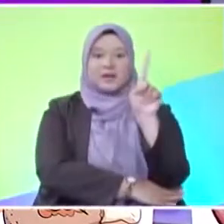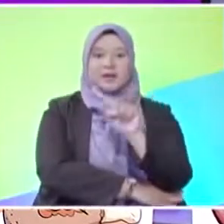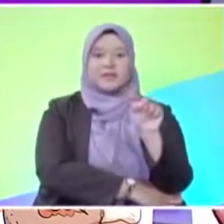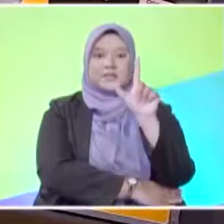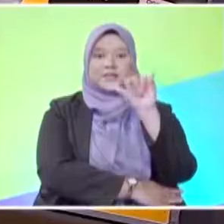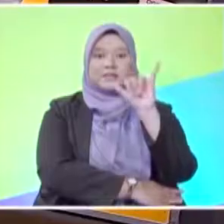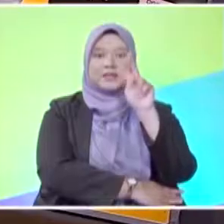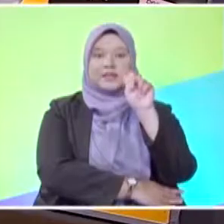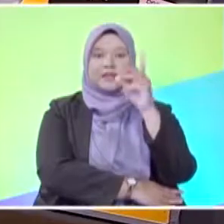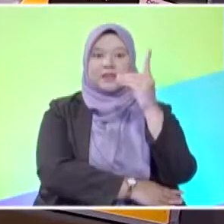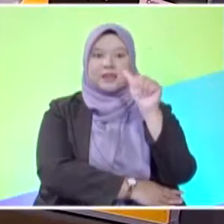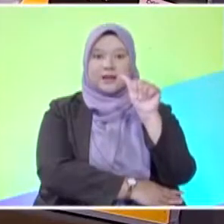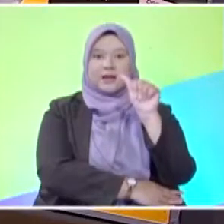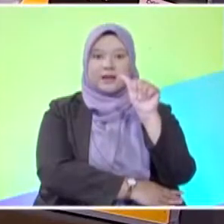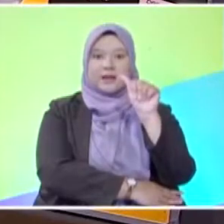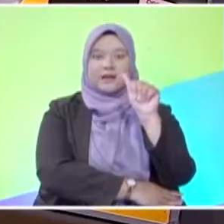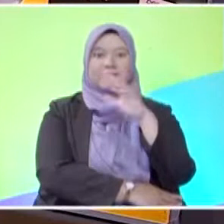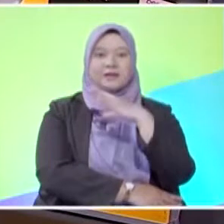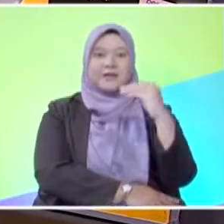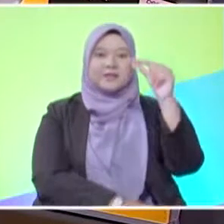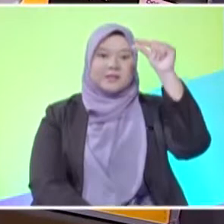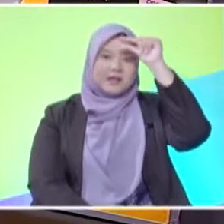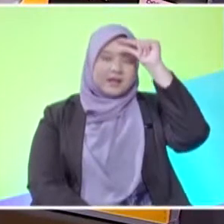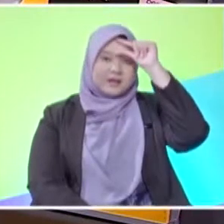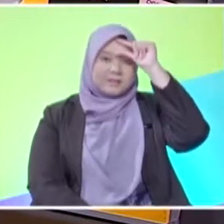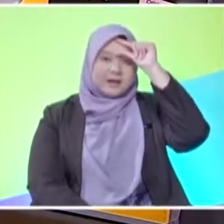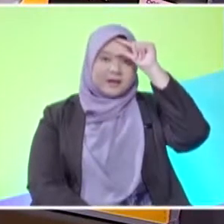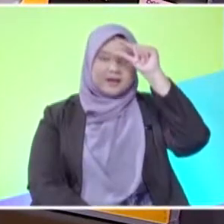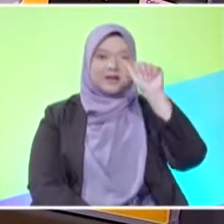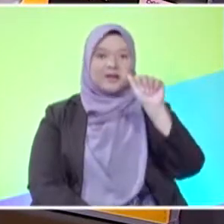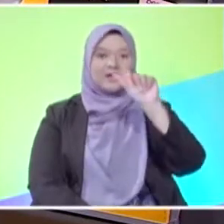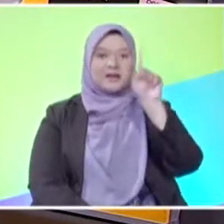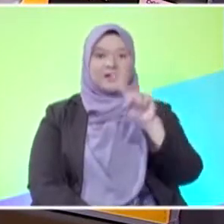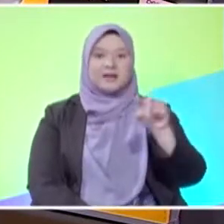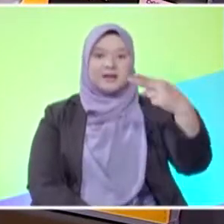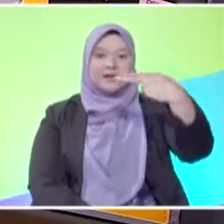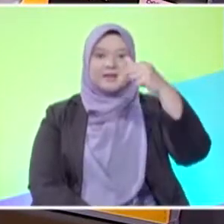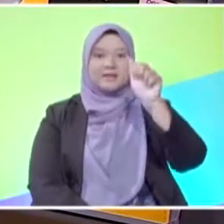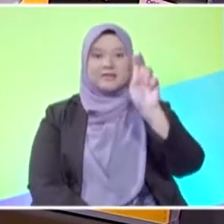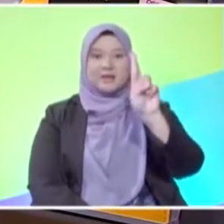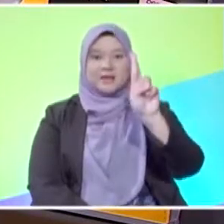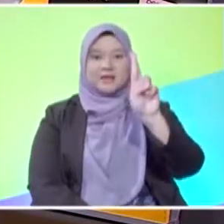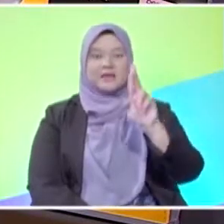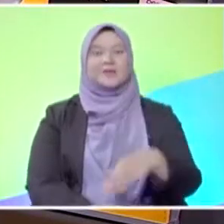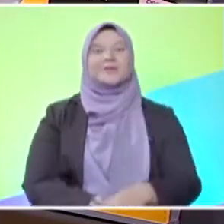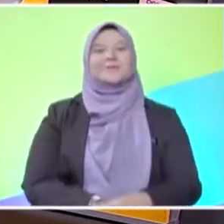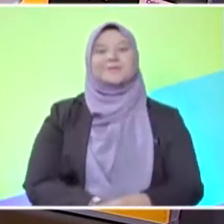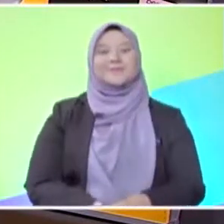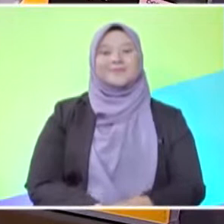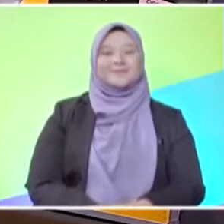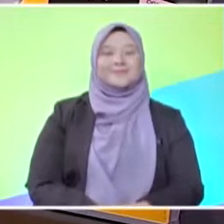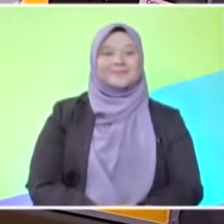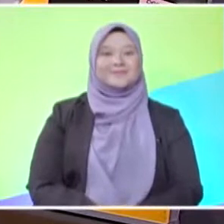tinggi betul-betul sahabat gojek bukan Azza Azza Salsa matanya hah oke Alhamdulillah